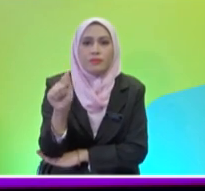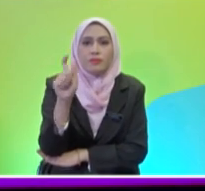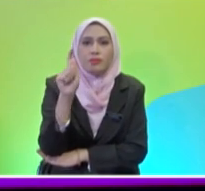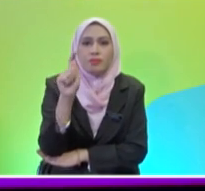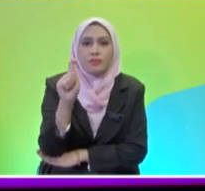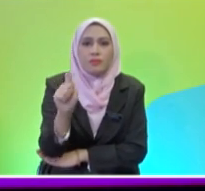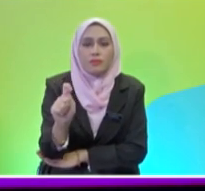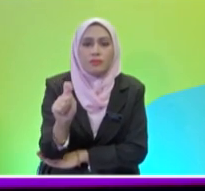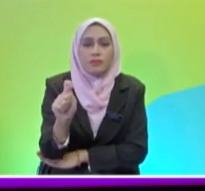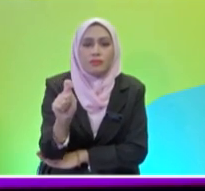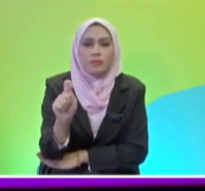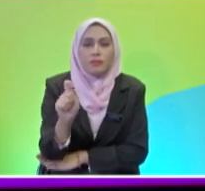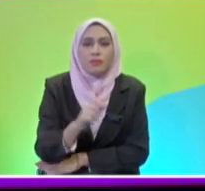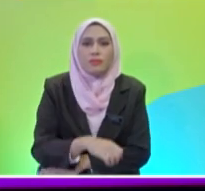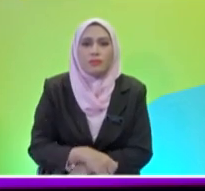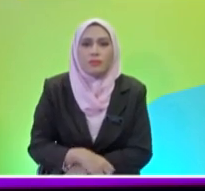U-U-L-A-T. Ulat.